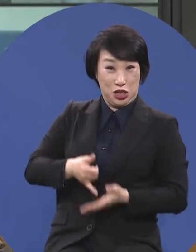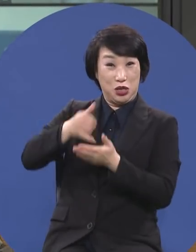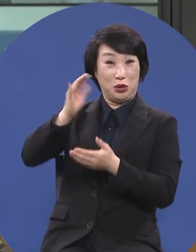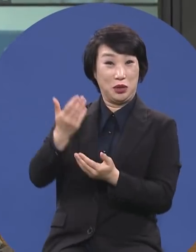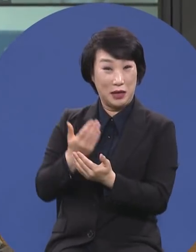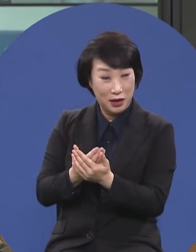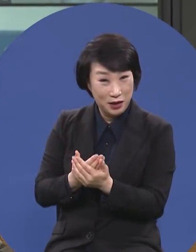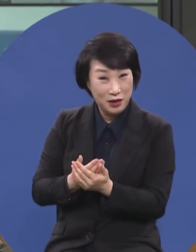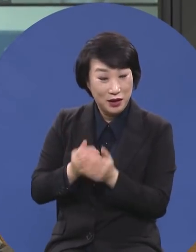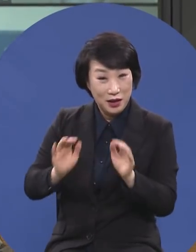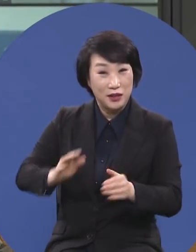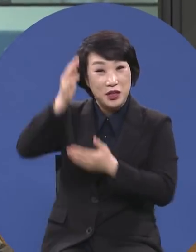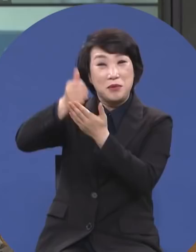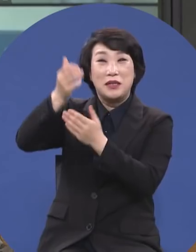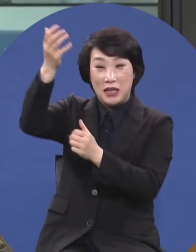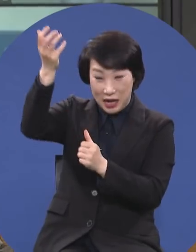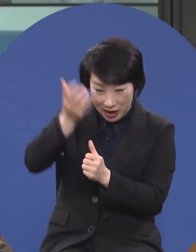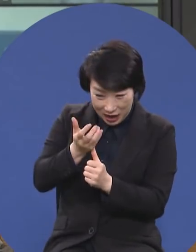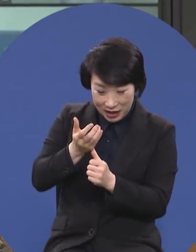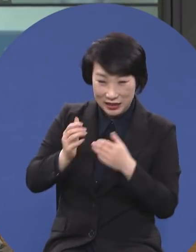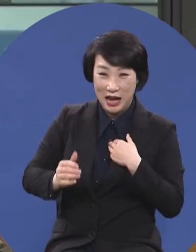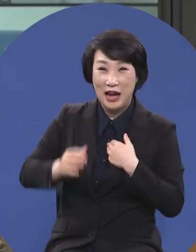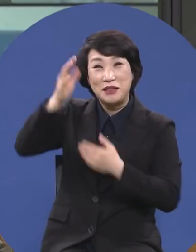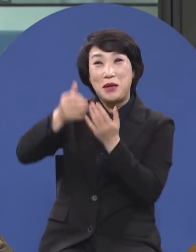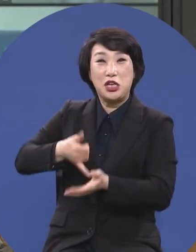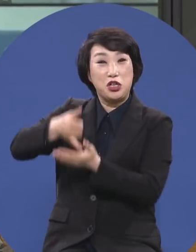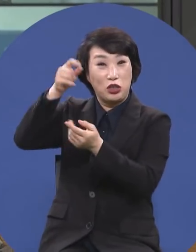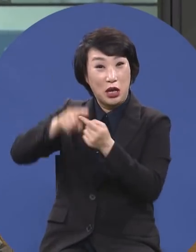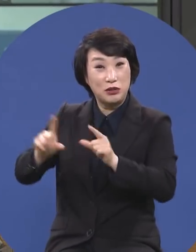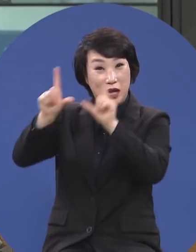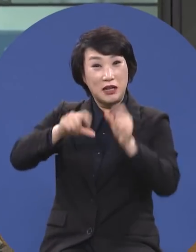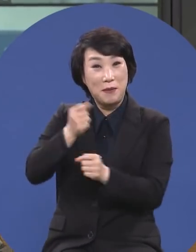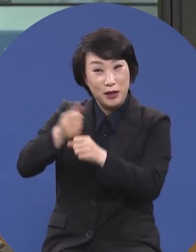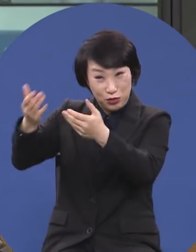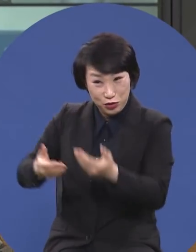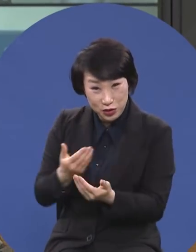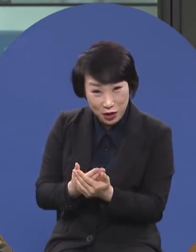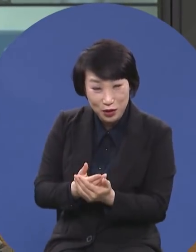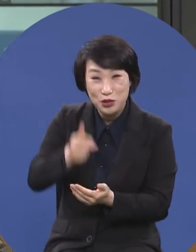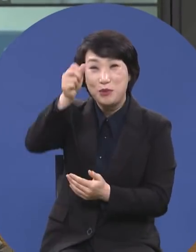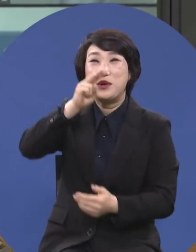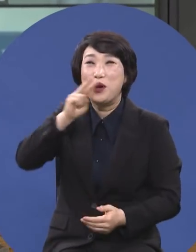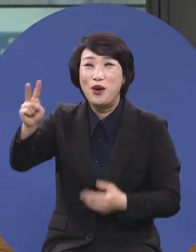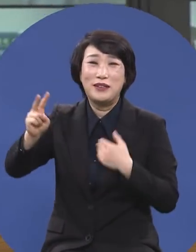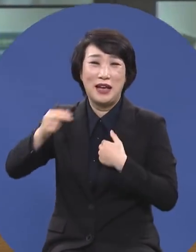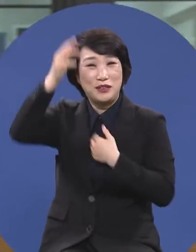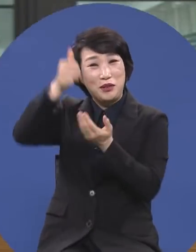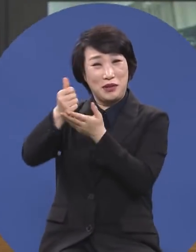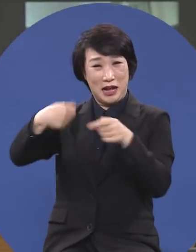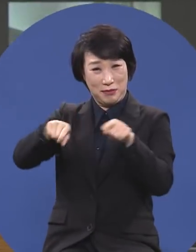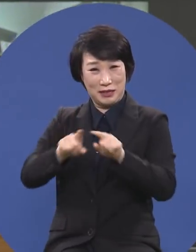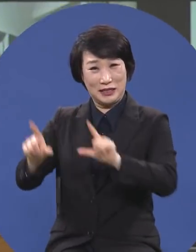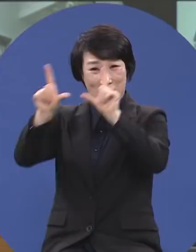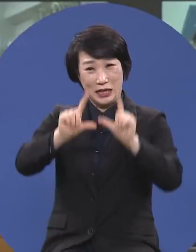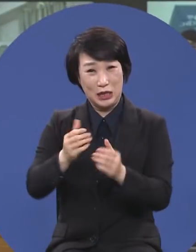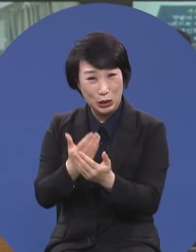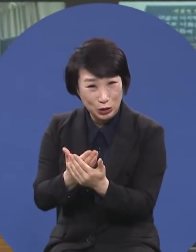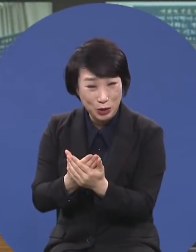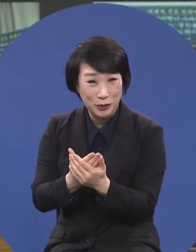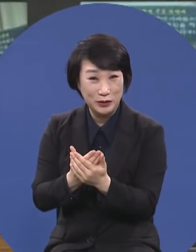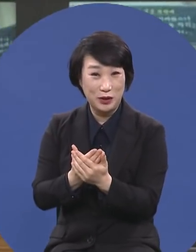그래서 성령이 내게 오셔서 하나님의 인격적으로 살도록 만들었으니 주여 성령으로 살게 하시옵소서.